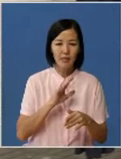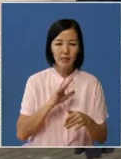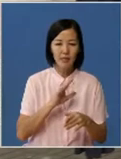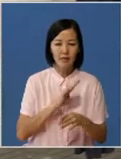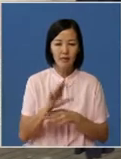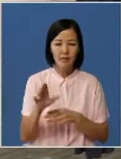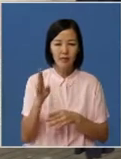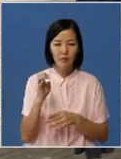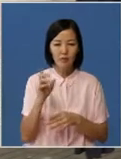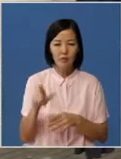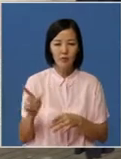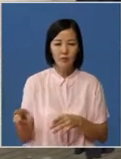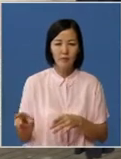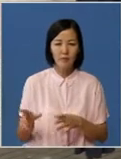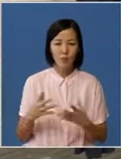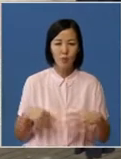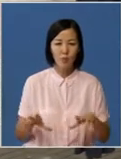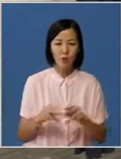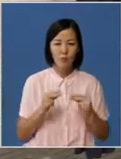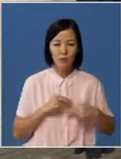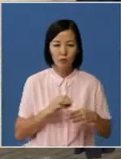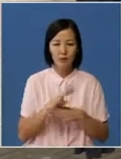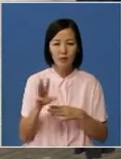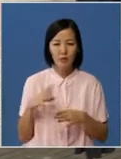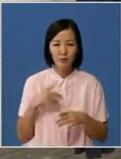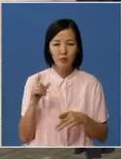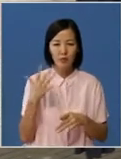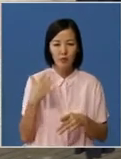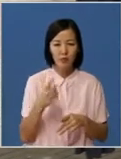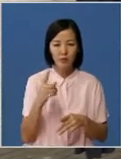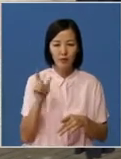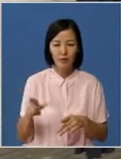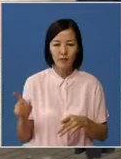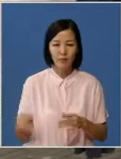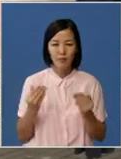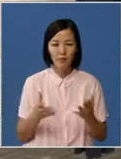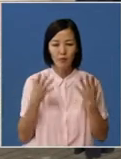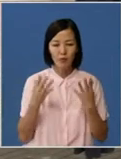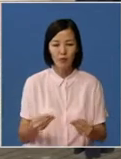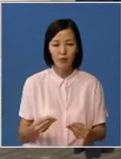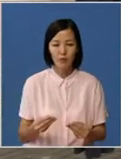400 азаматты қоғамдық жұмыспен қамтадық. 151 азамат бүгінгі күні